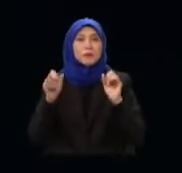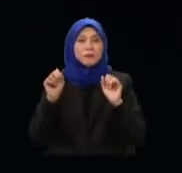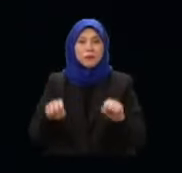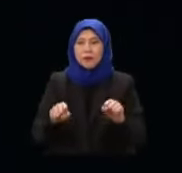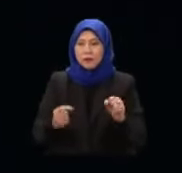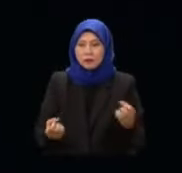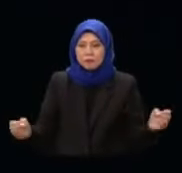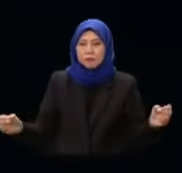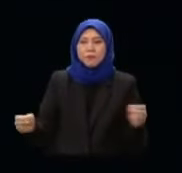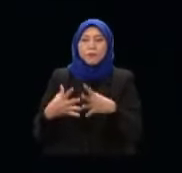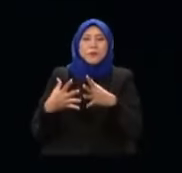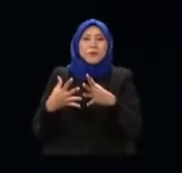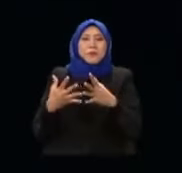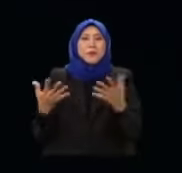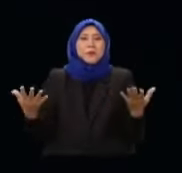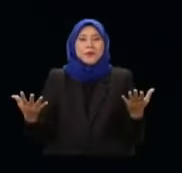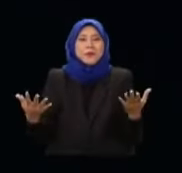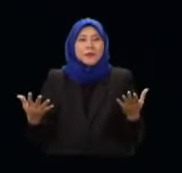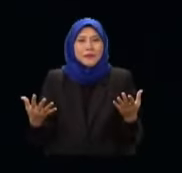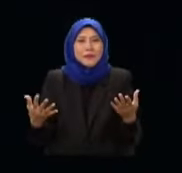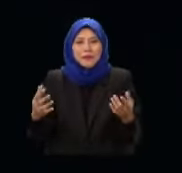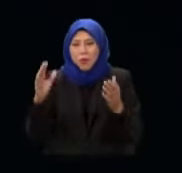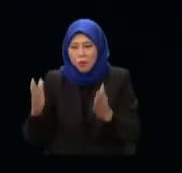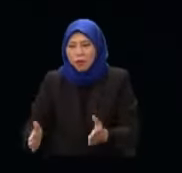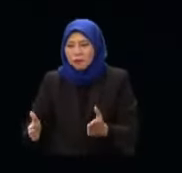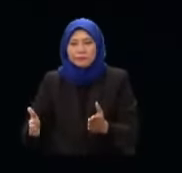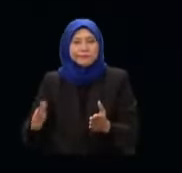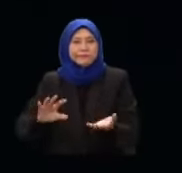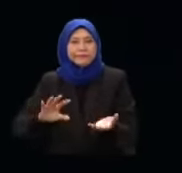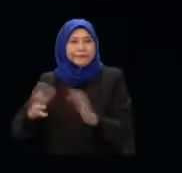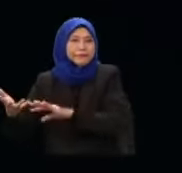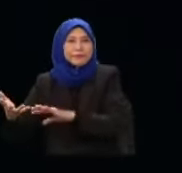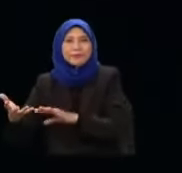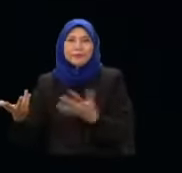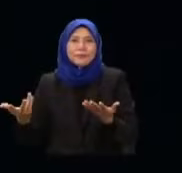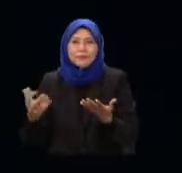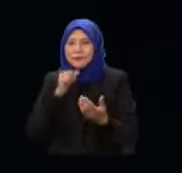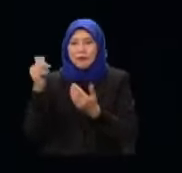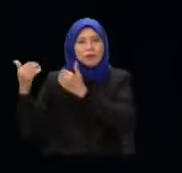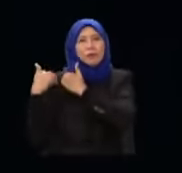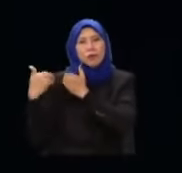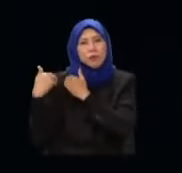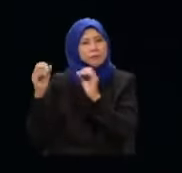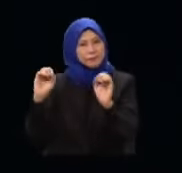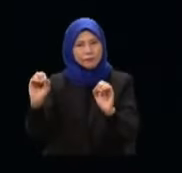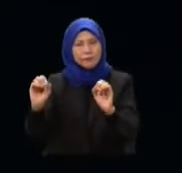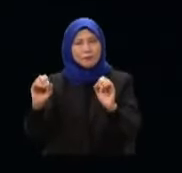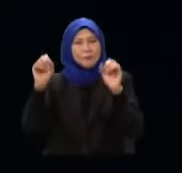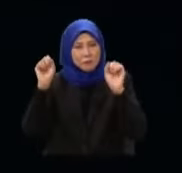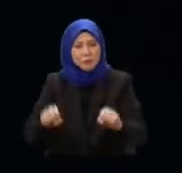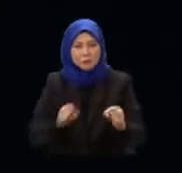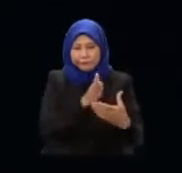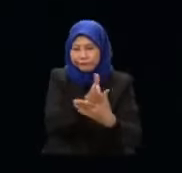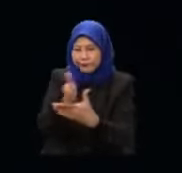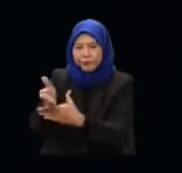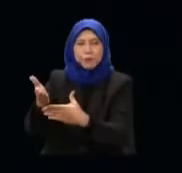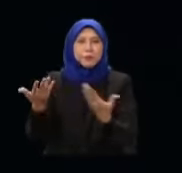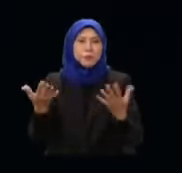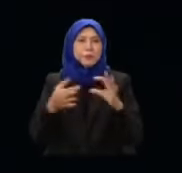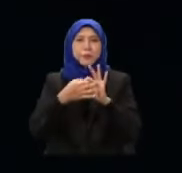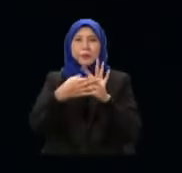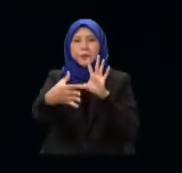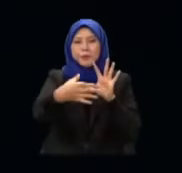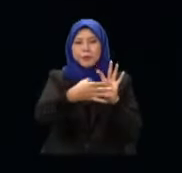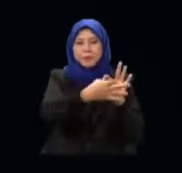propaganda Hai kepada hp-hp yang tidak bertanggungjawab yang yang mau menjejaskan perpaduan